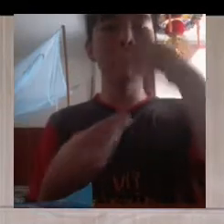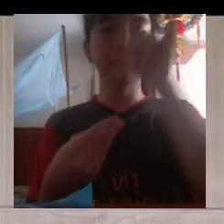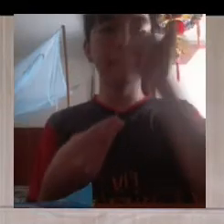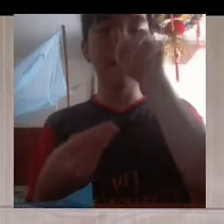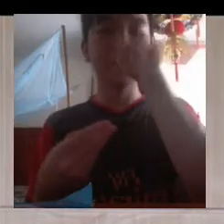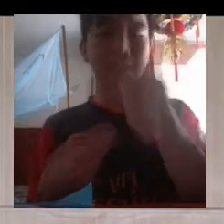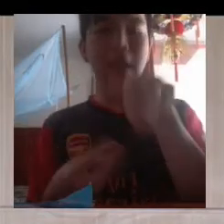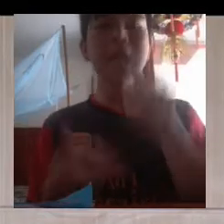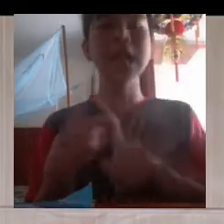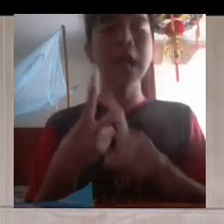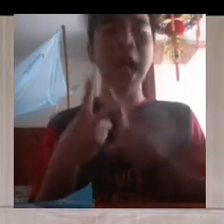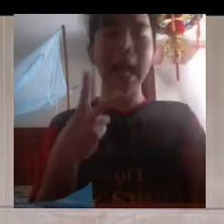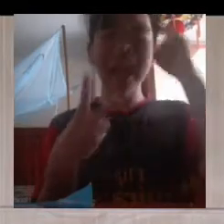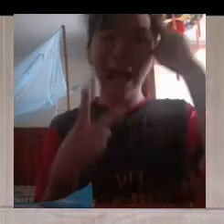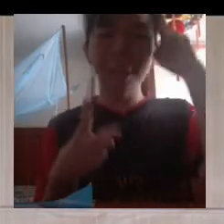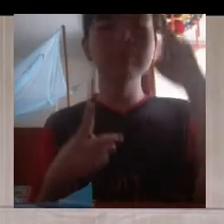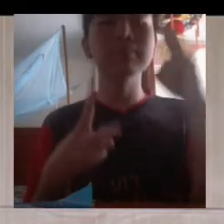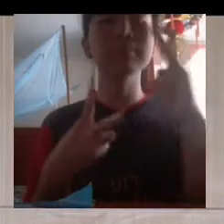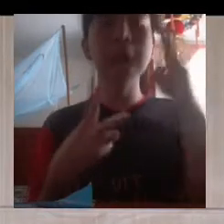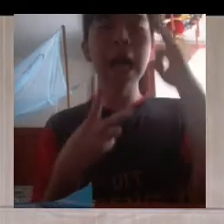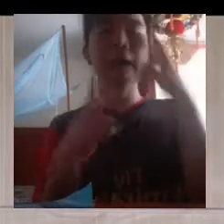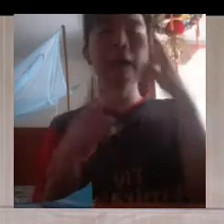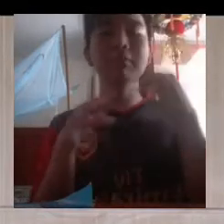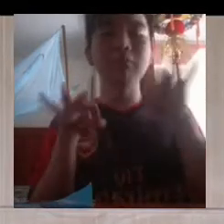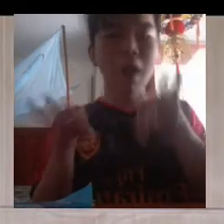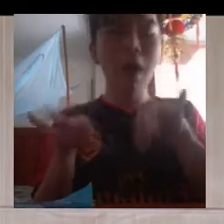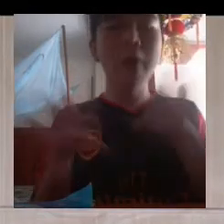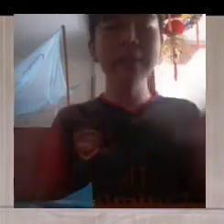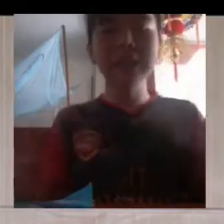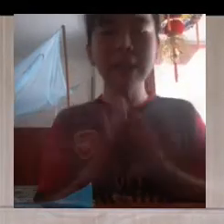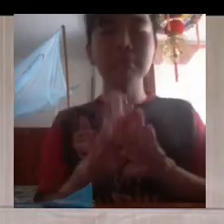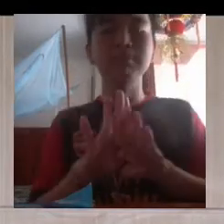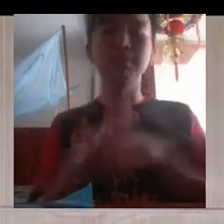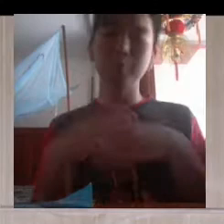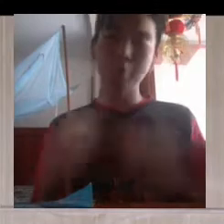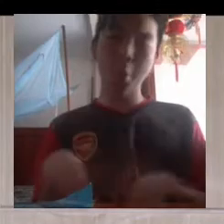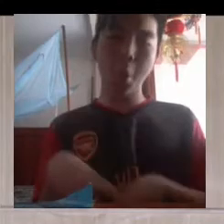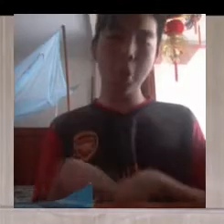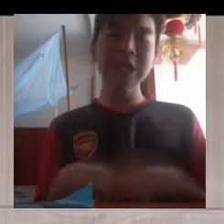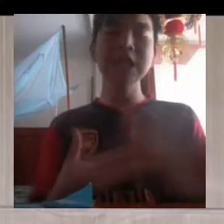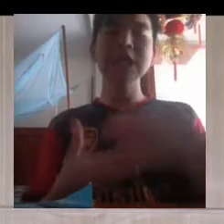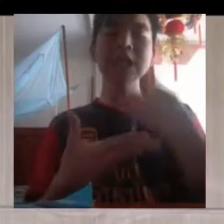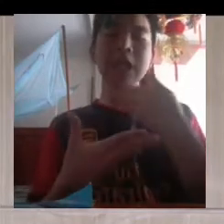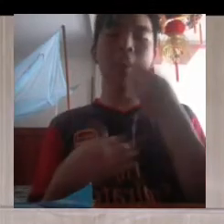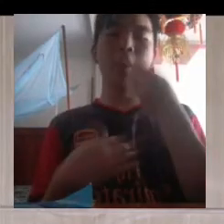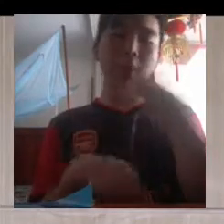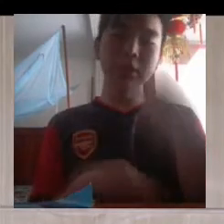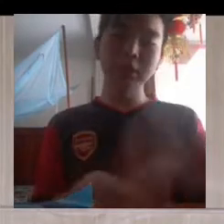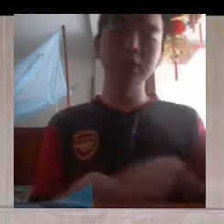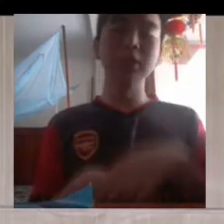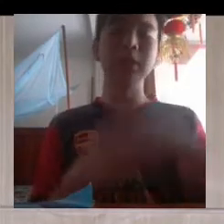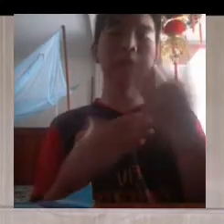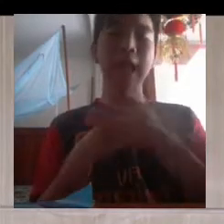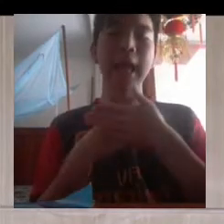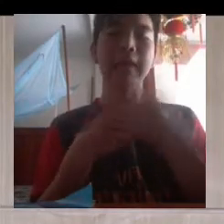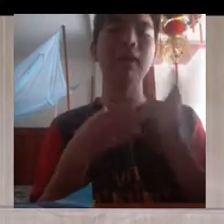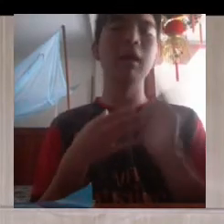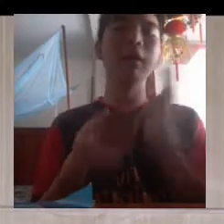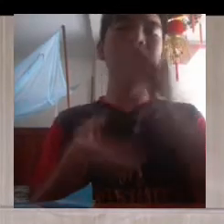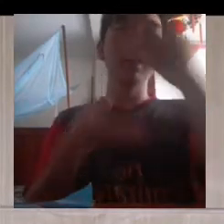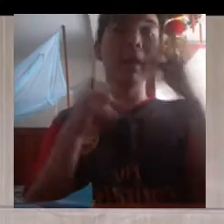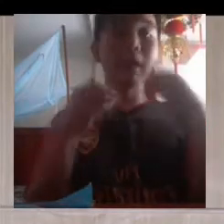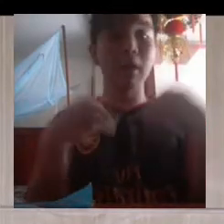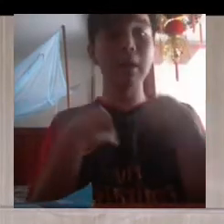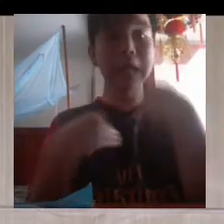cứu và những cái đề xuất của luật sư Khuê, trong đó có việc là tổ chức các nhân viên trong nhiễm khuẩn bây giờ không ngồi ở trên phòng chống nhiễm khuẩn